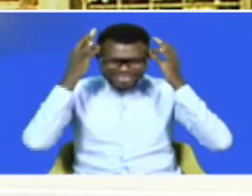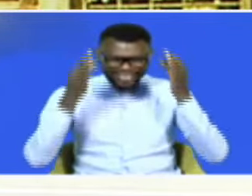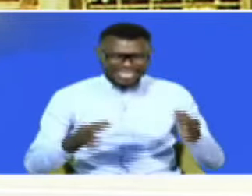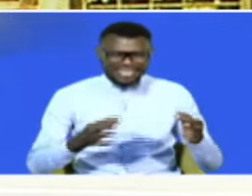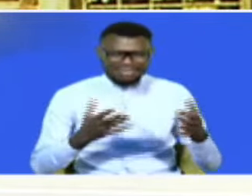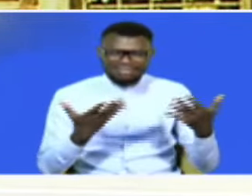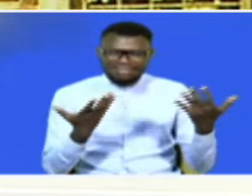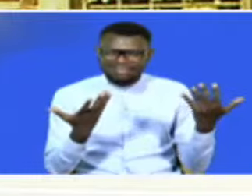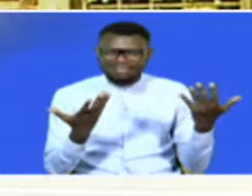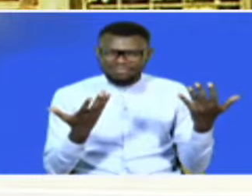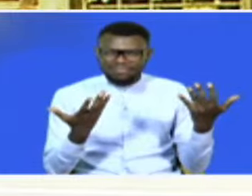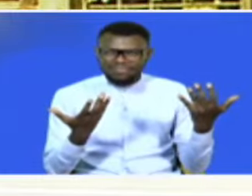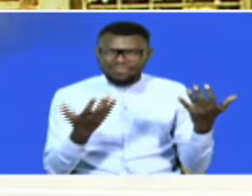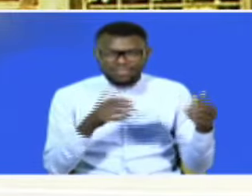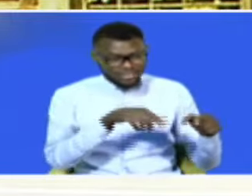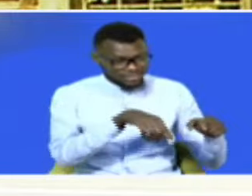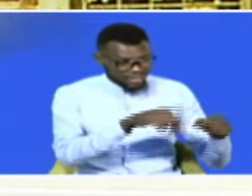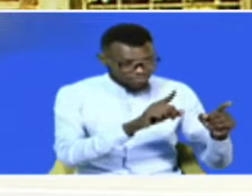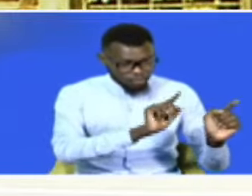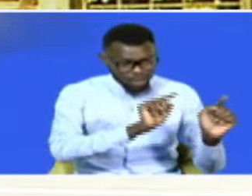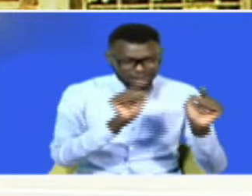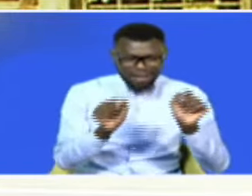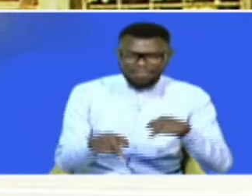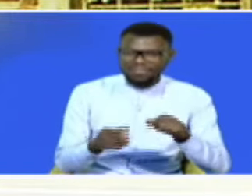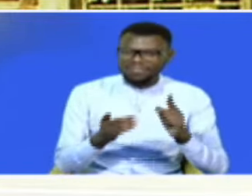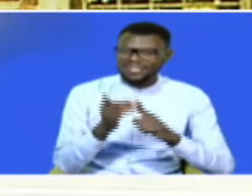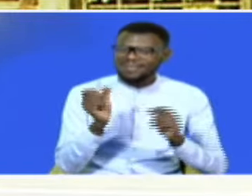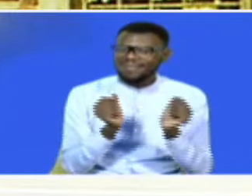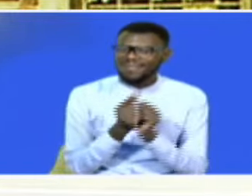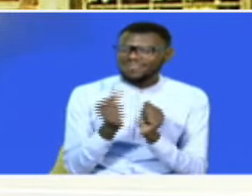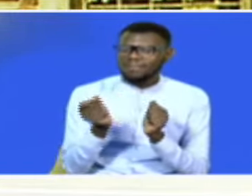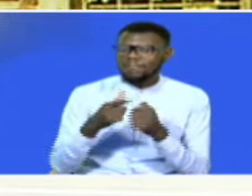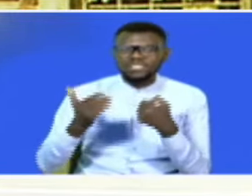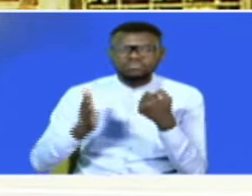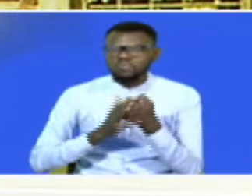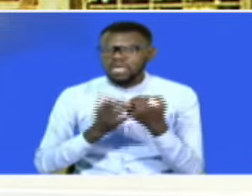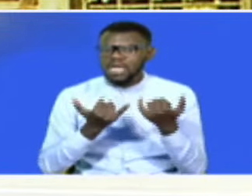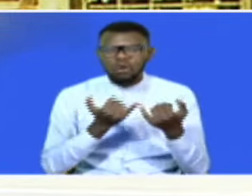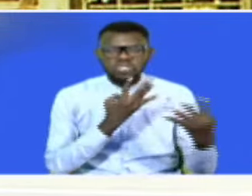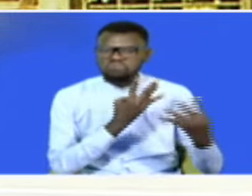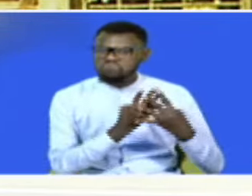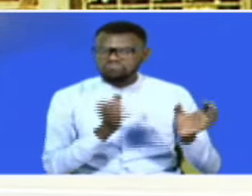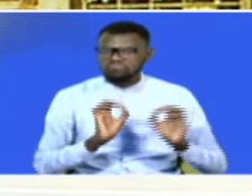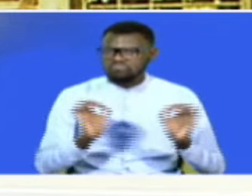kufika Kizimbani Septemba 11 baadaye wiki hii. Kwingineko, familia moja kutoka kijiji